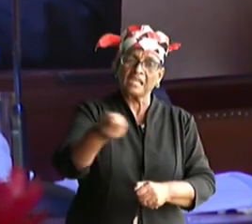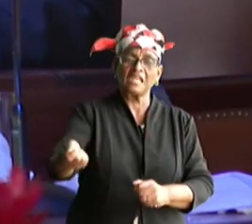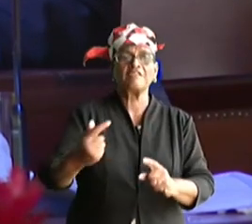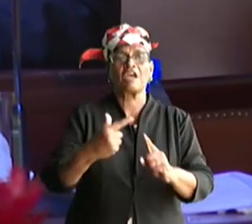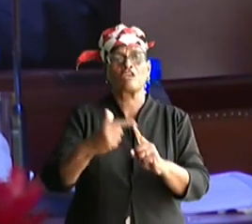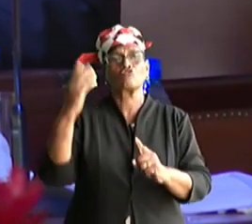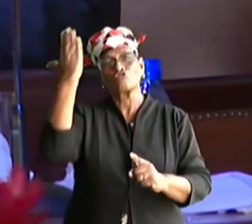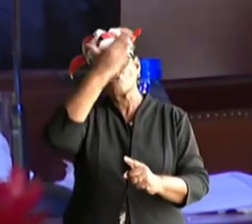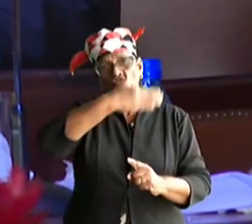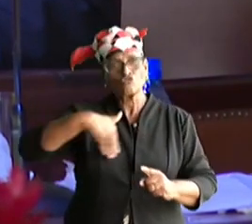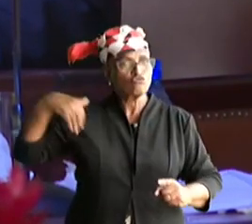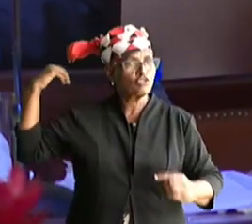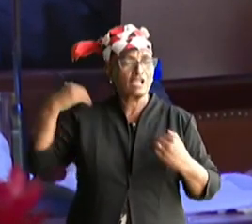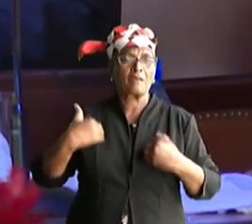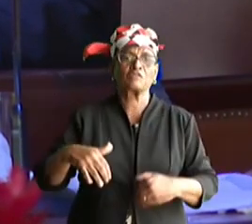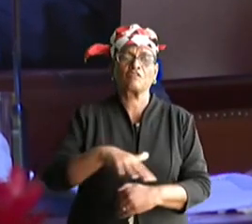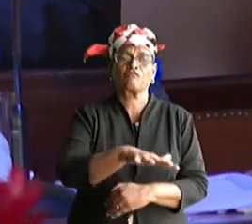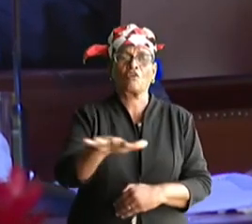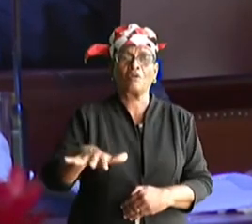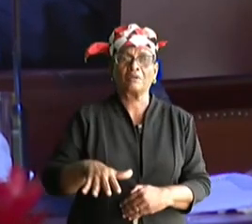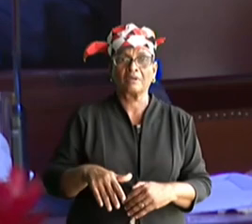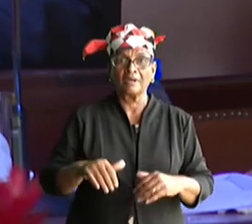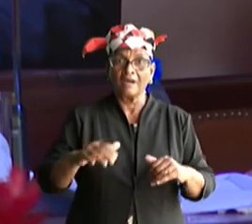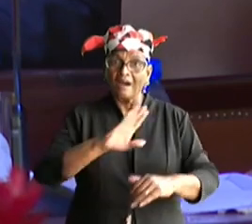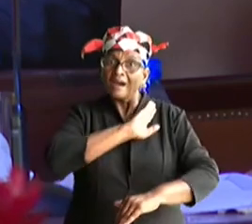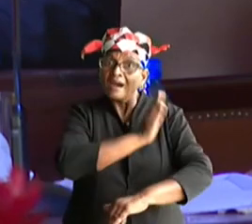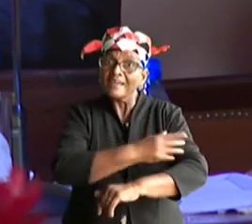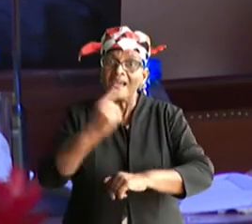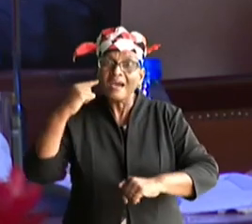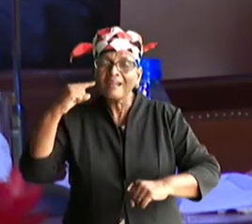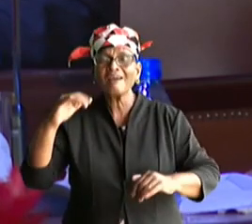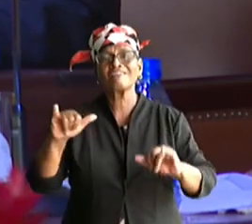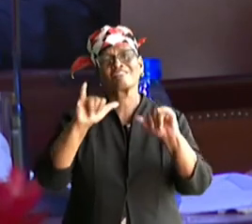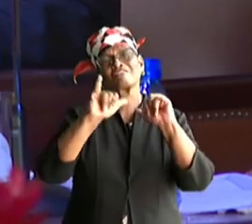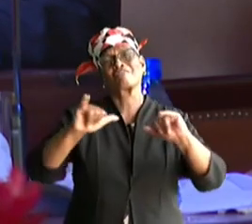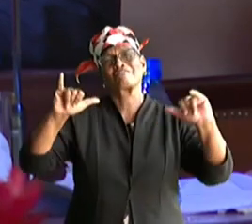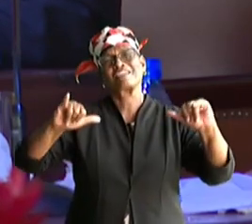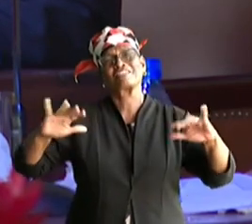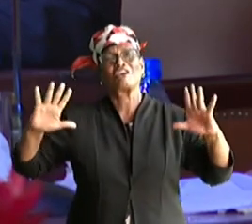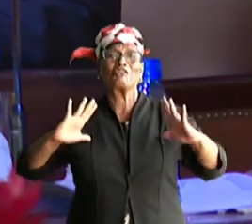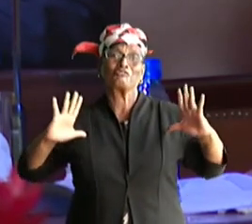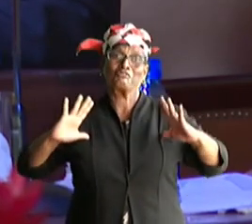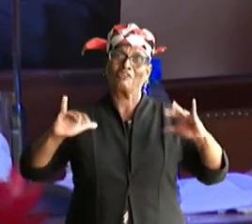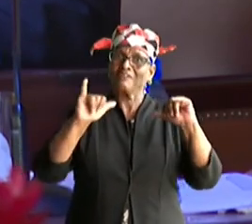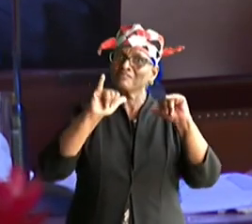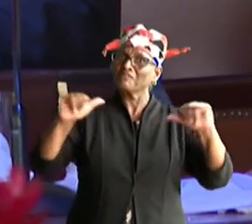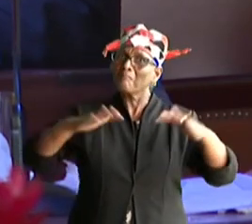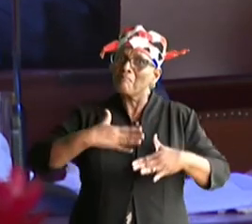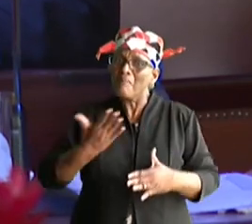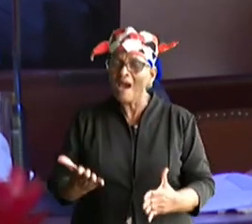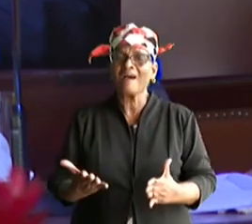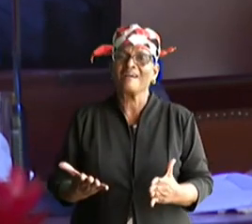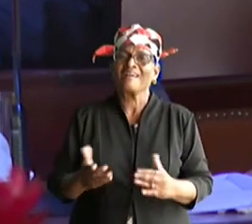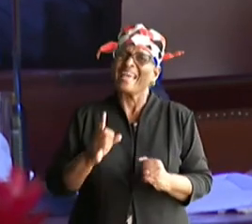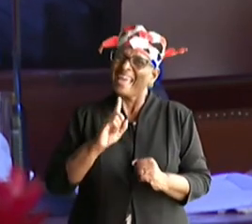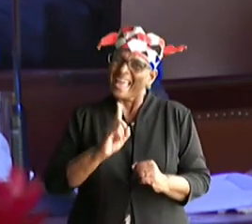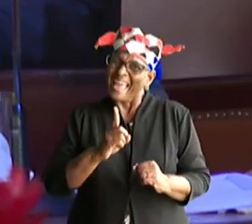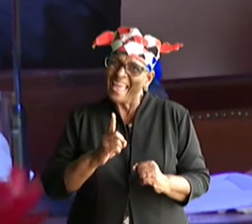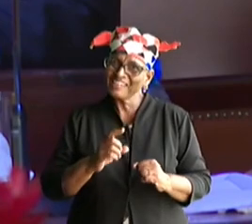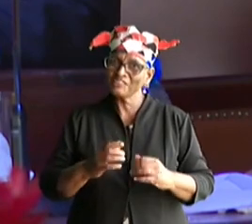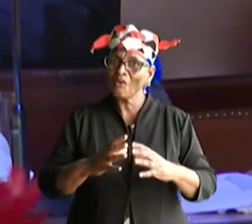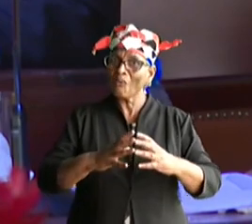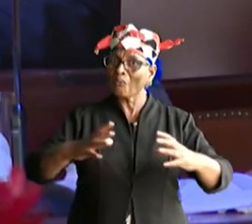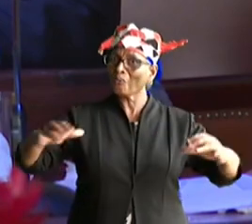volk. Een jaardag is een heugelijk moment dat met trots gevierd mag worden. En zeker een